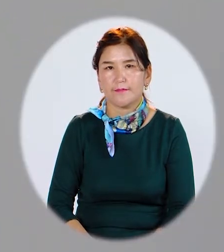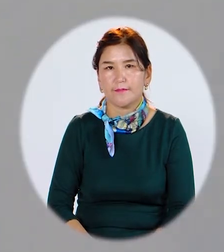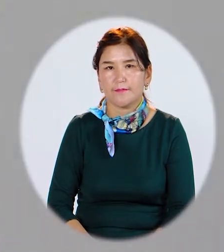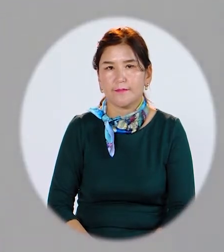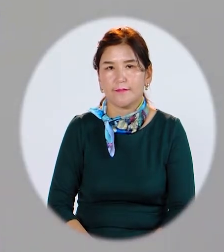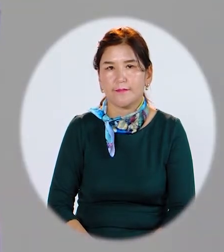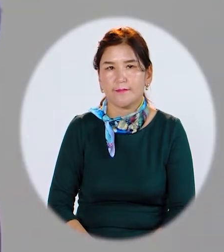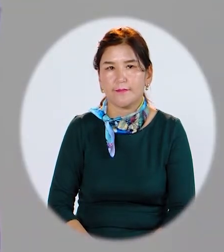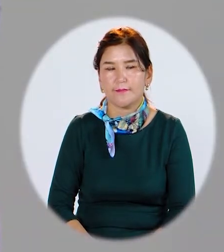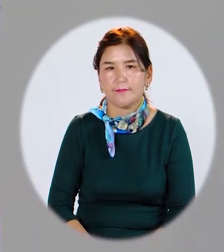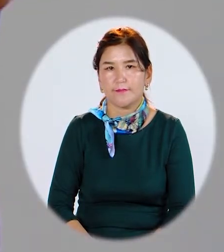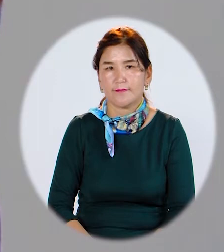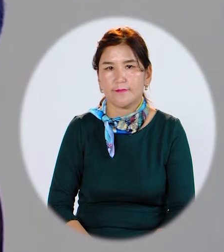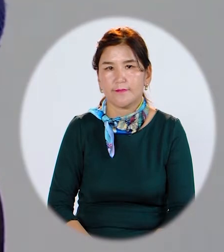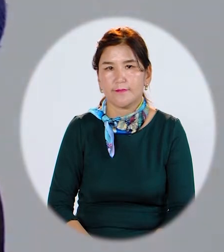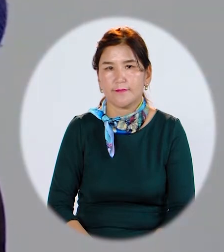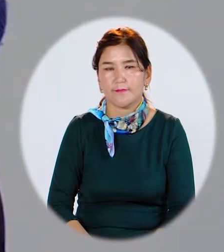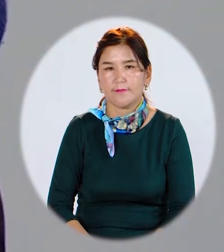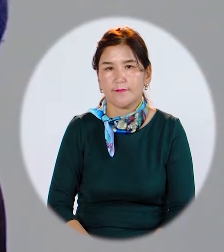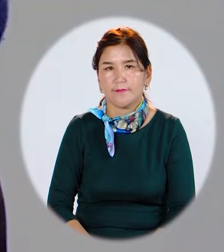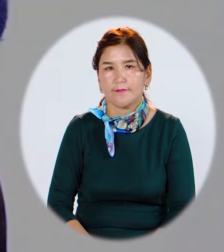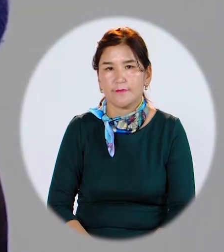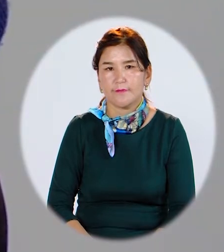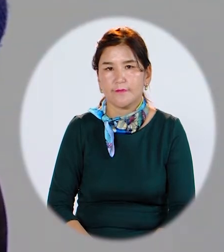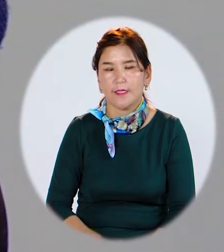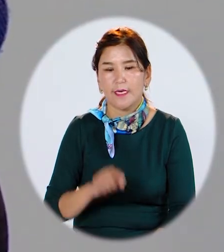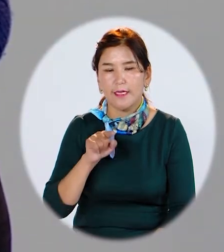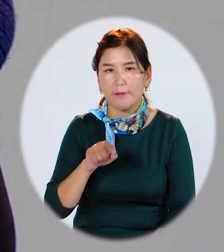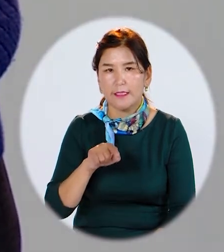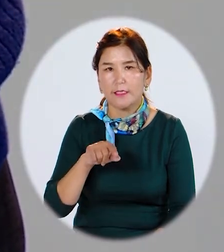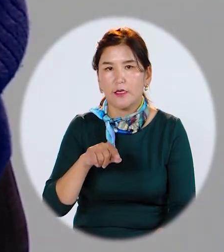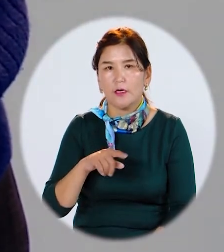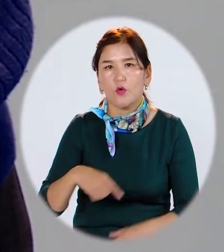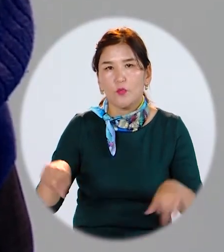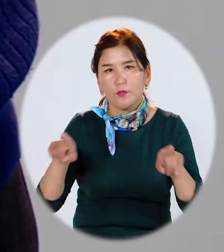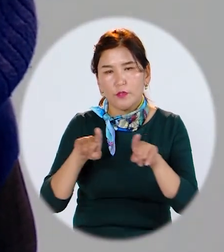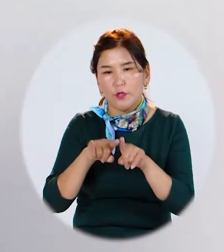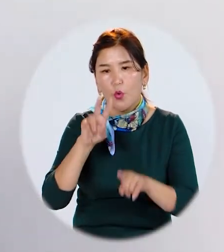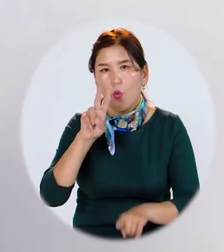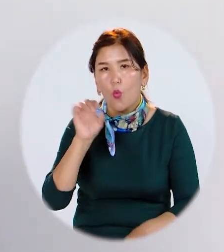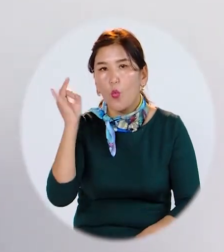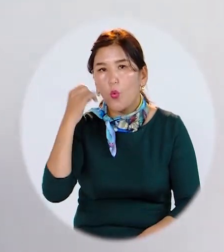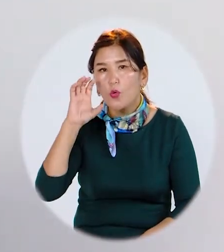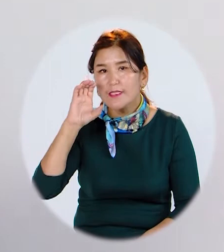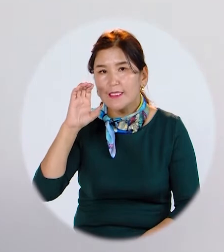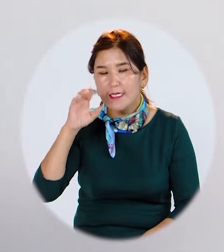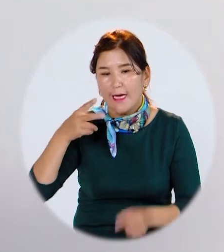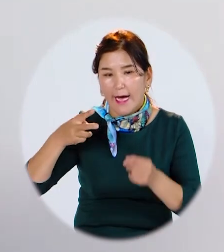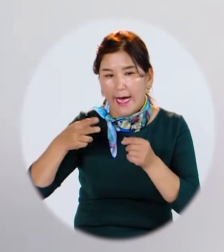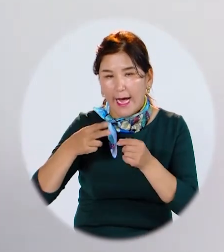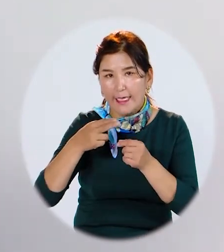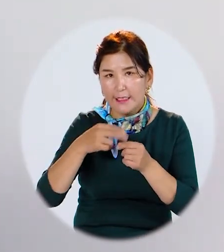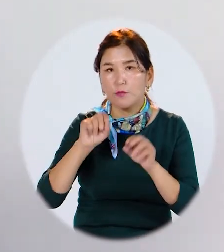За энэ бас мөн адил үүсэн дээр ингэж үүсийг хаачилж бас болдог.